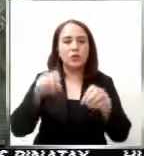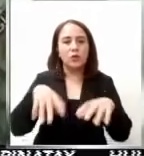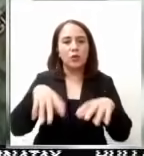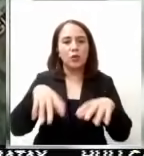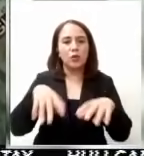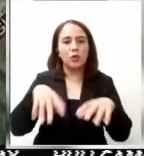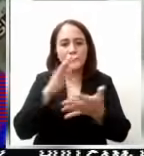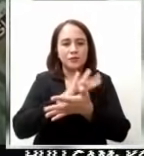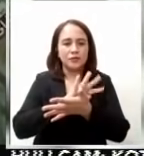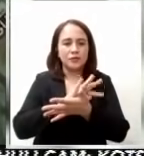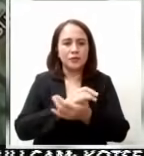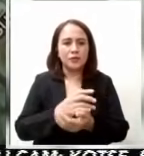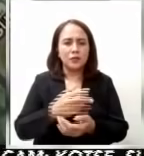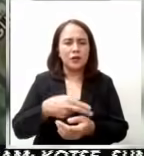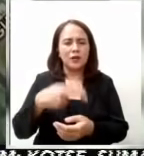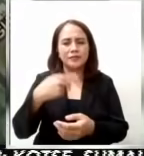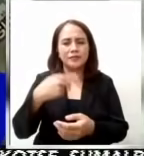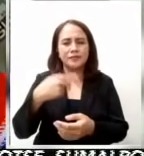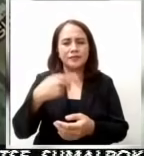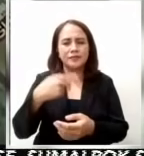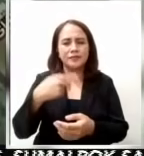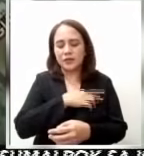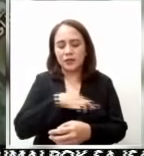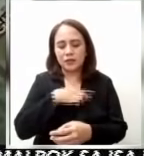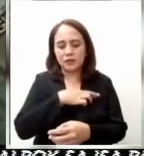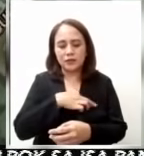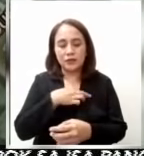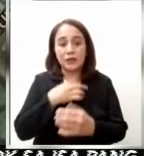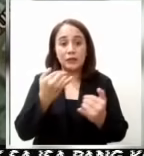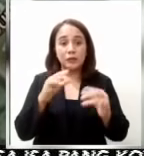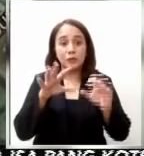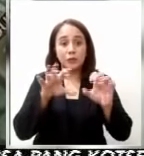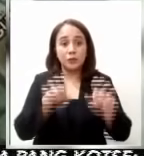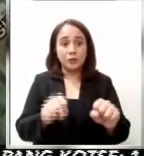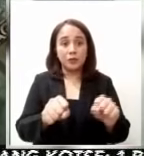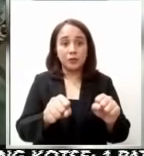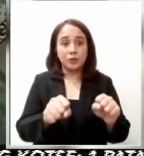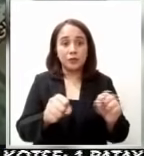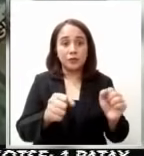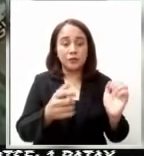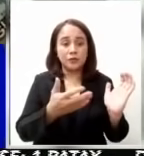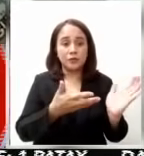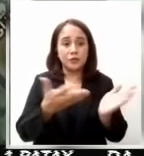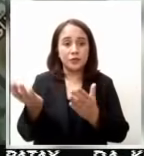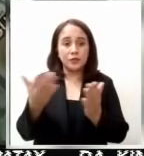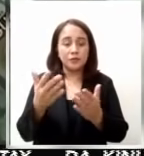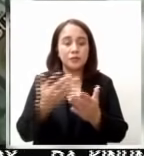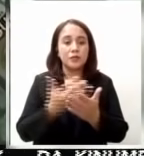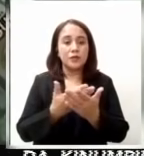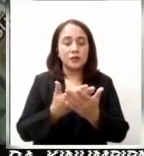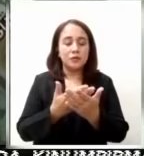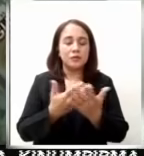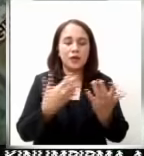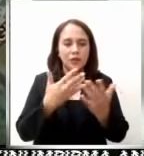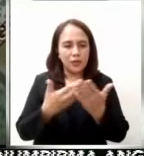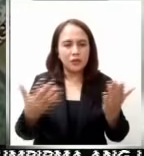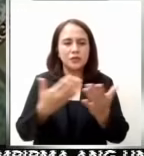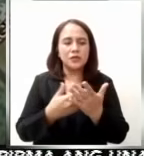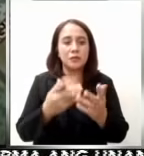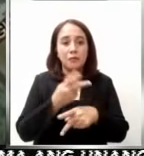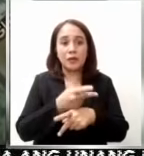Nagsisiyang ko. Ngayon pong nahuli na natin ang courier na nagpapadala ng mga staff toys at iba pang produkto na may palamang illegal na